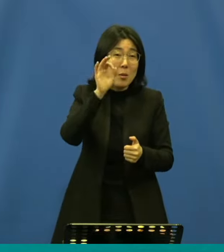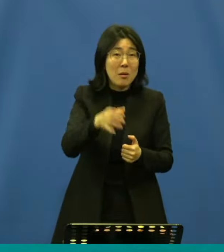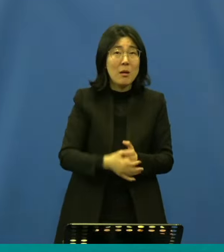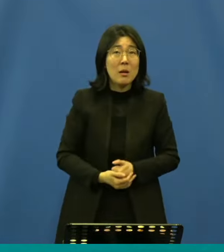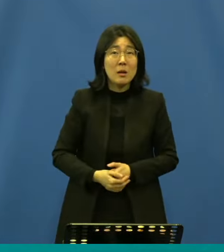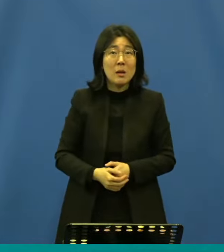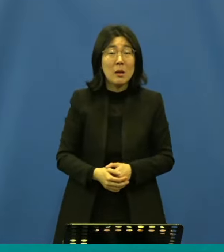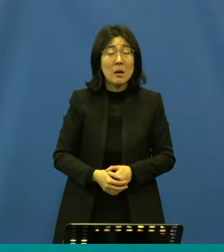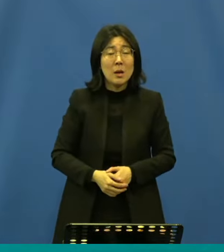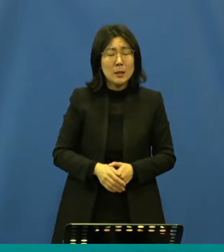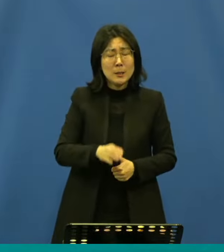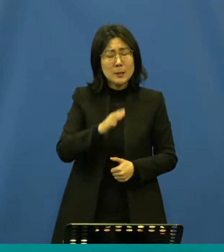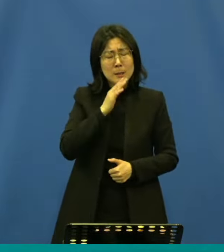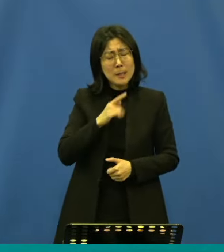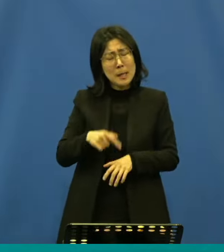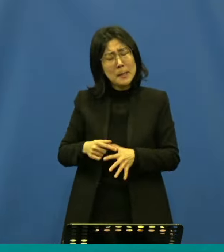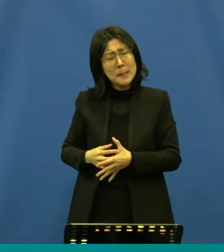왜 이기적이에요?